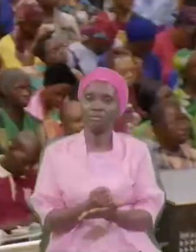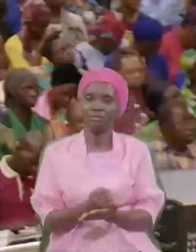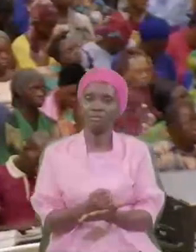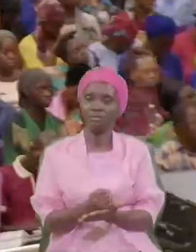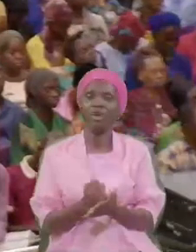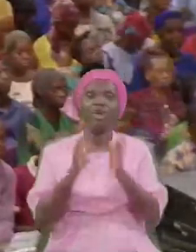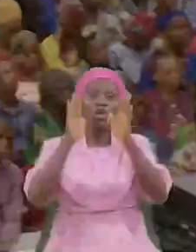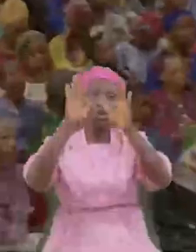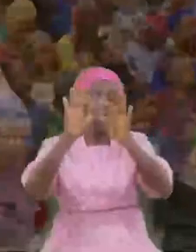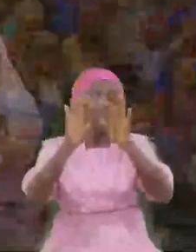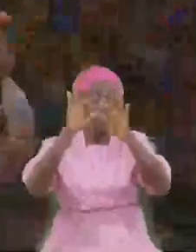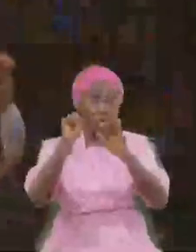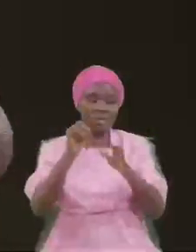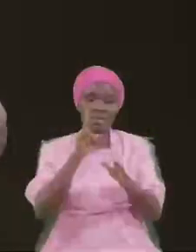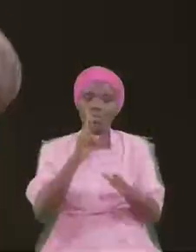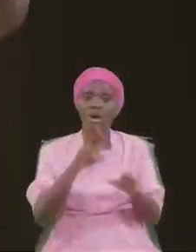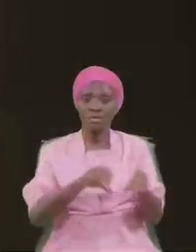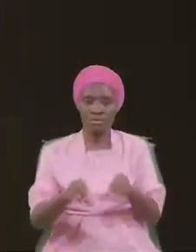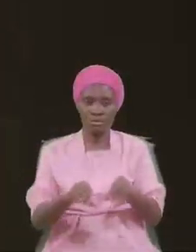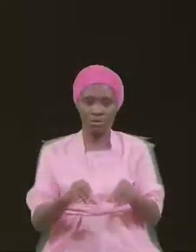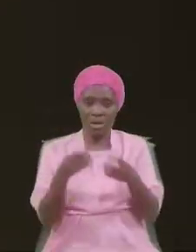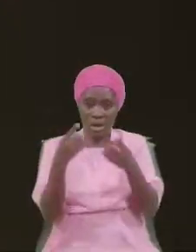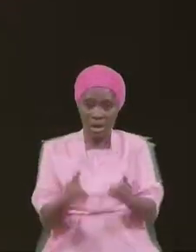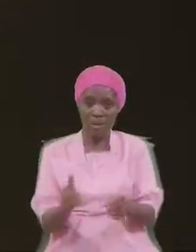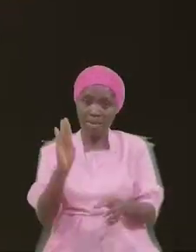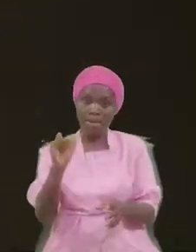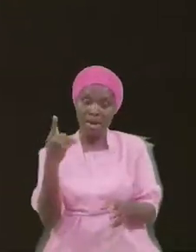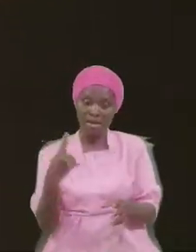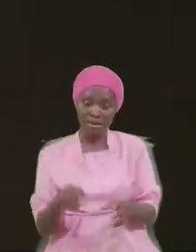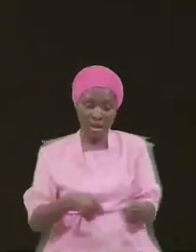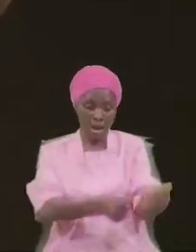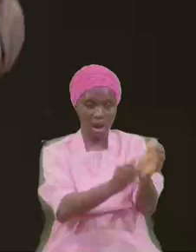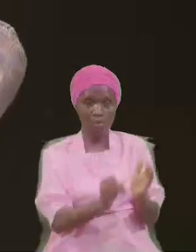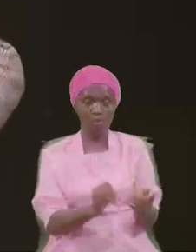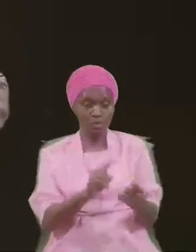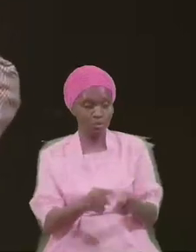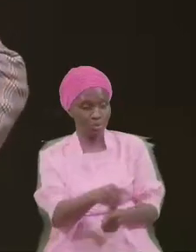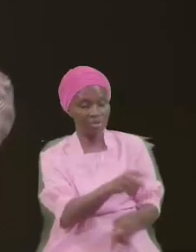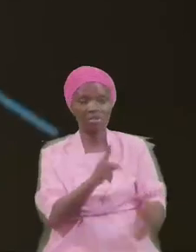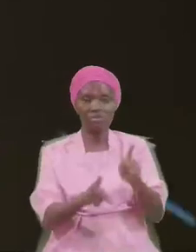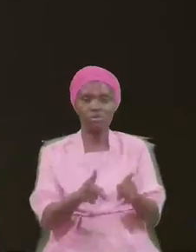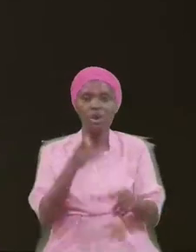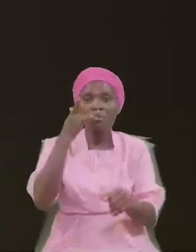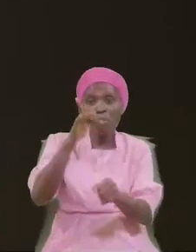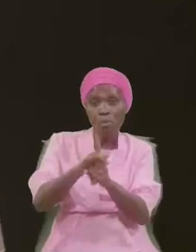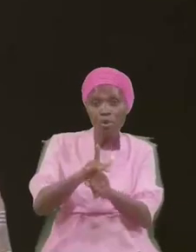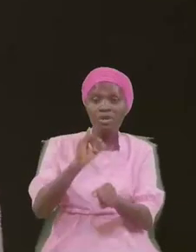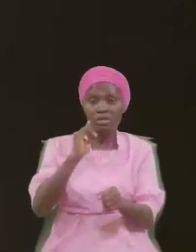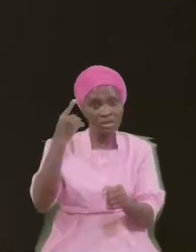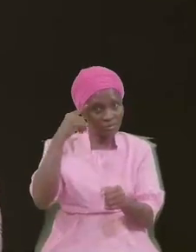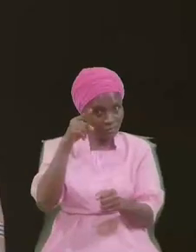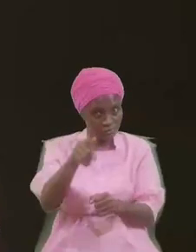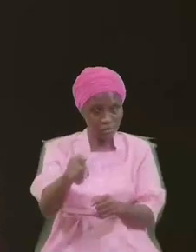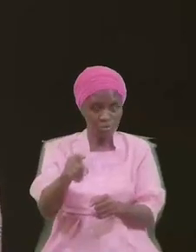Les prodiges sont faits par les apôtres pour ces gens. La promesse est pour vous. Et pour vous ce